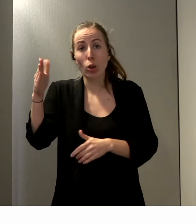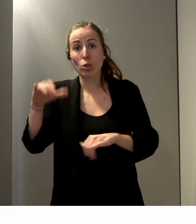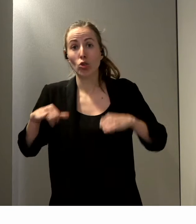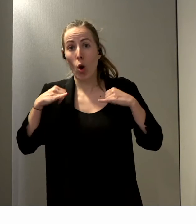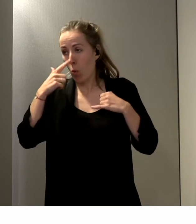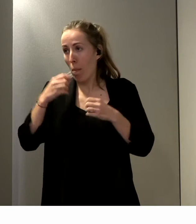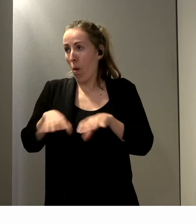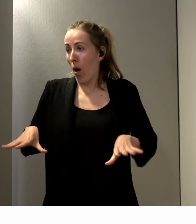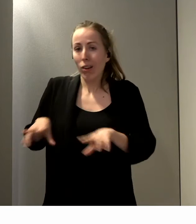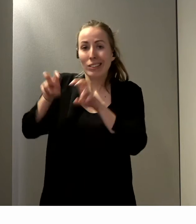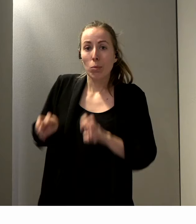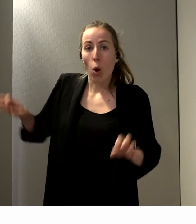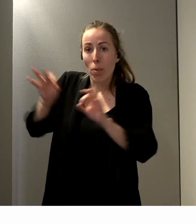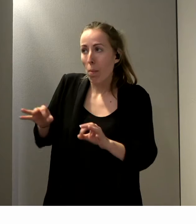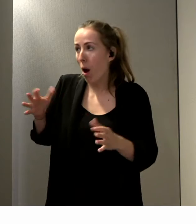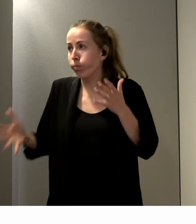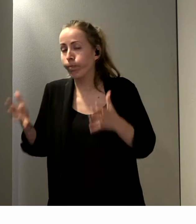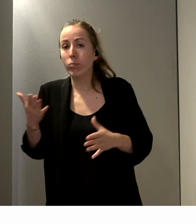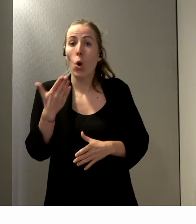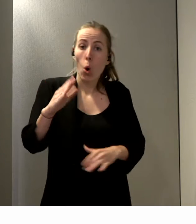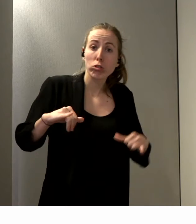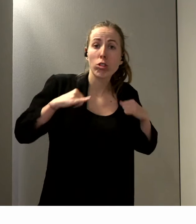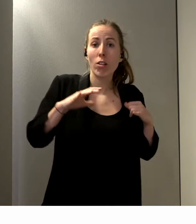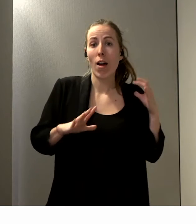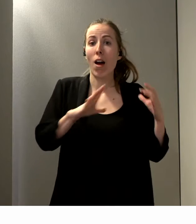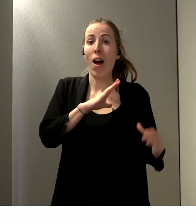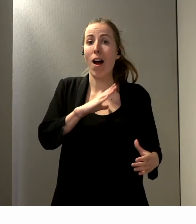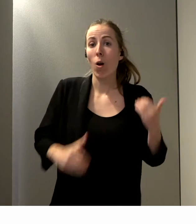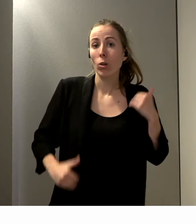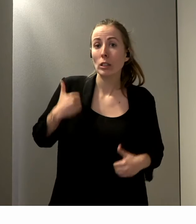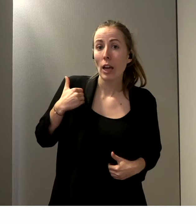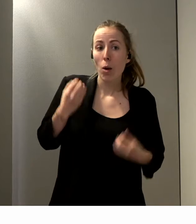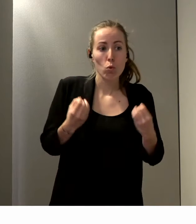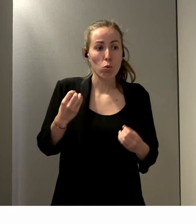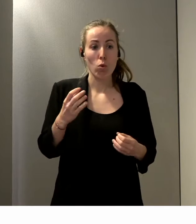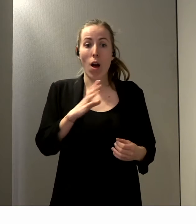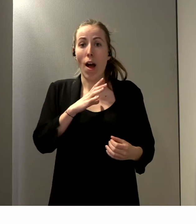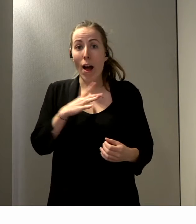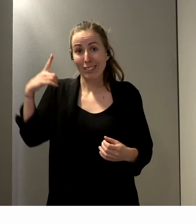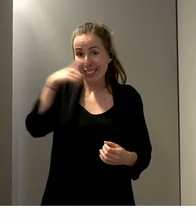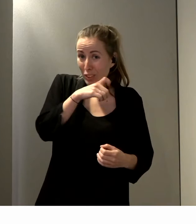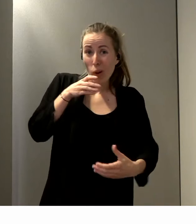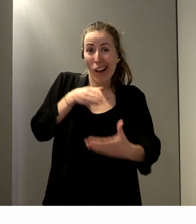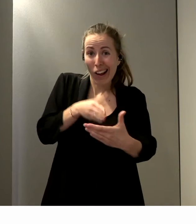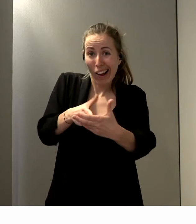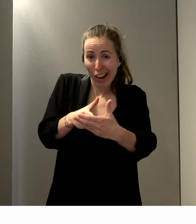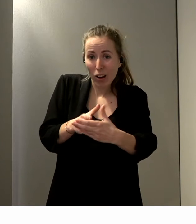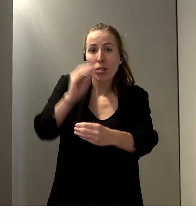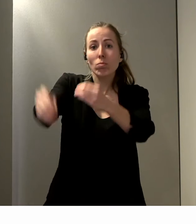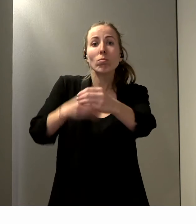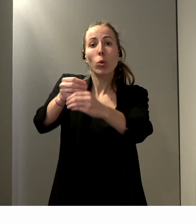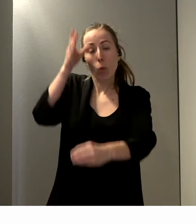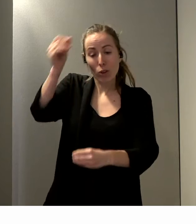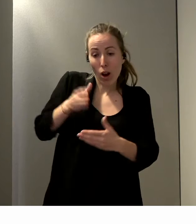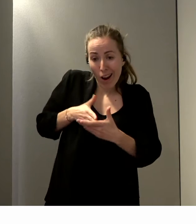diplômes, et puis certains connaissent des handicaps ou ont des difficultés particulières pour s'insérer. Tout le plan